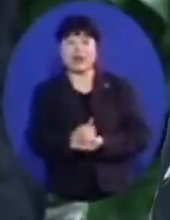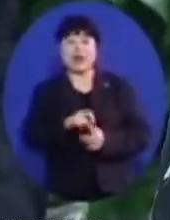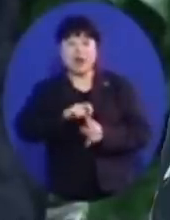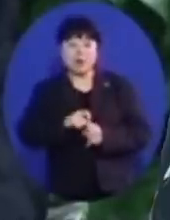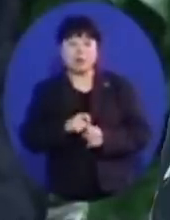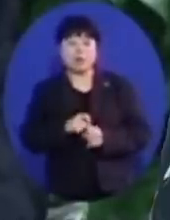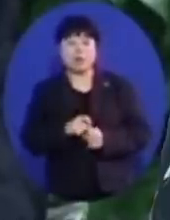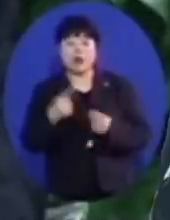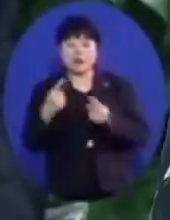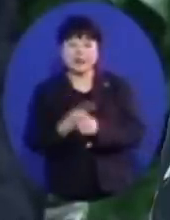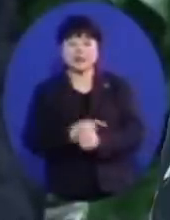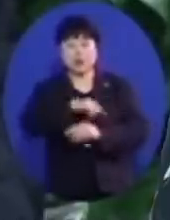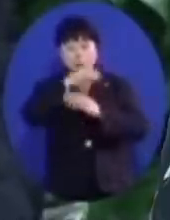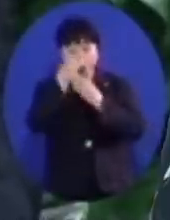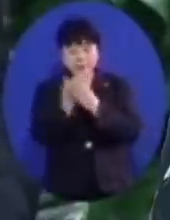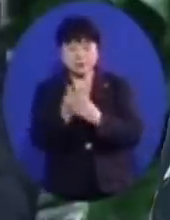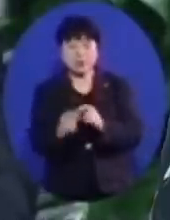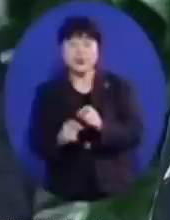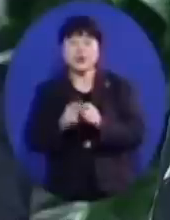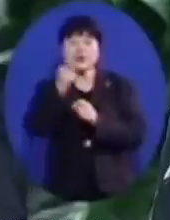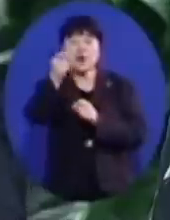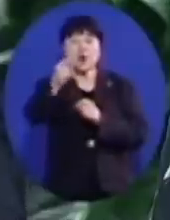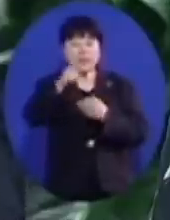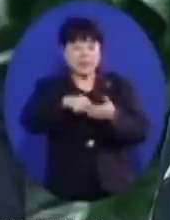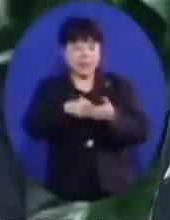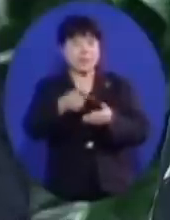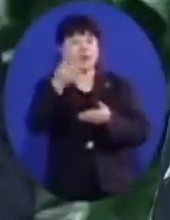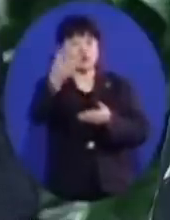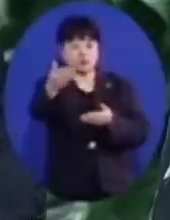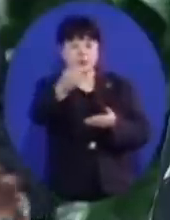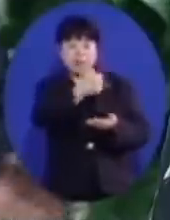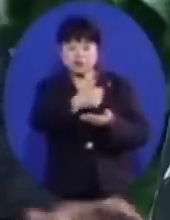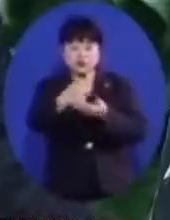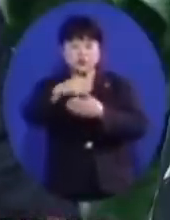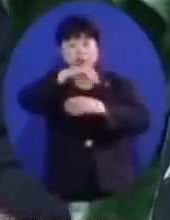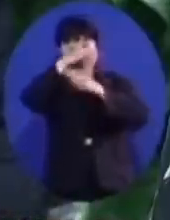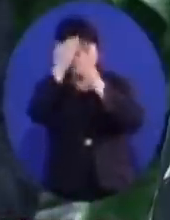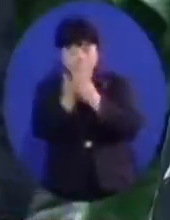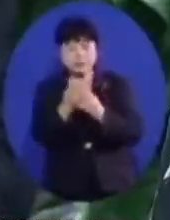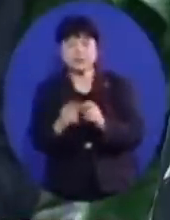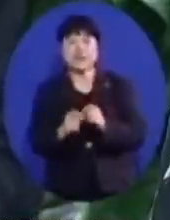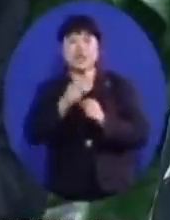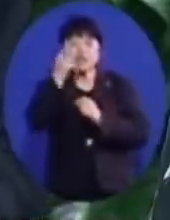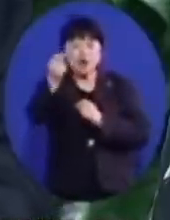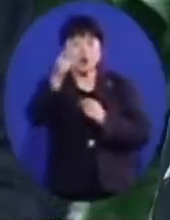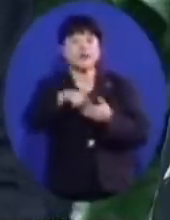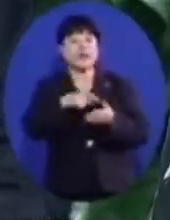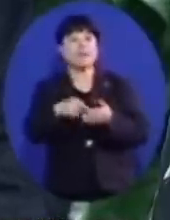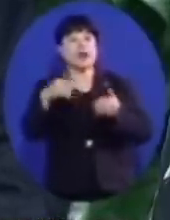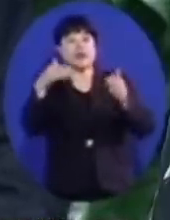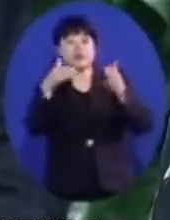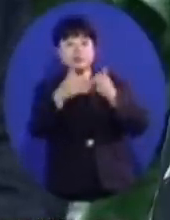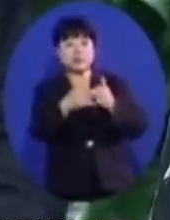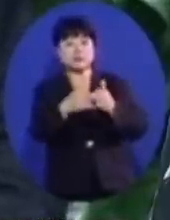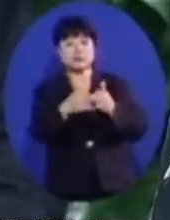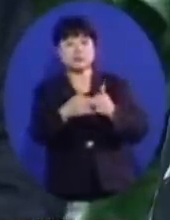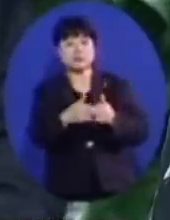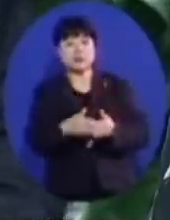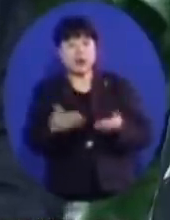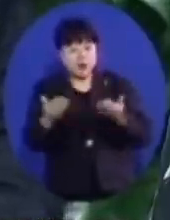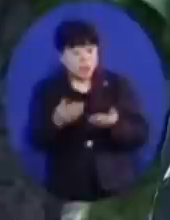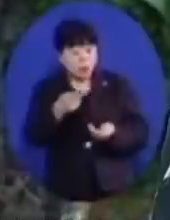대신하여 완전하고도 영원히 청산해 버리신 것입니다 주님이 완전하고도 영원히 청산해 버리는데 뭐 할 것이